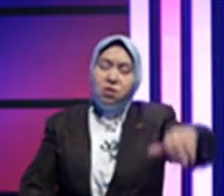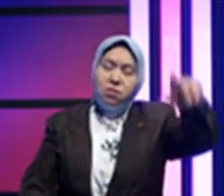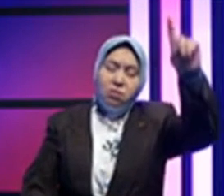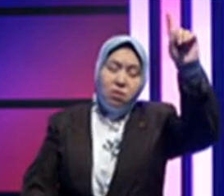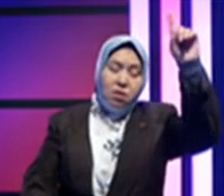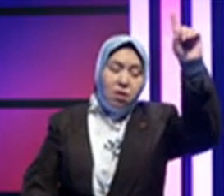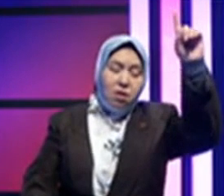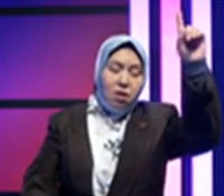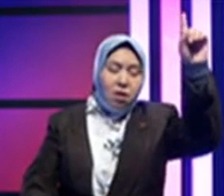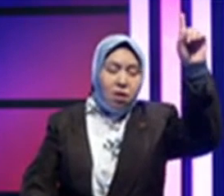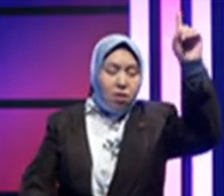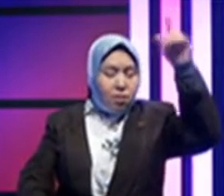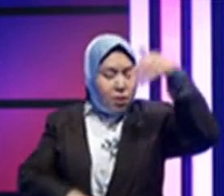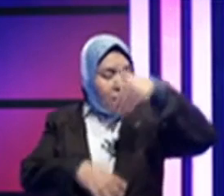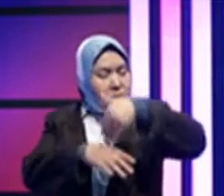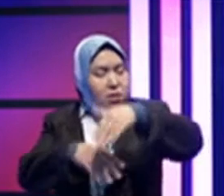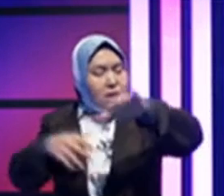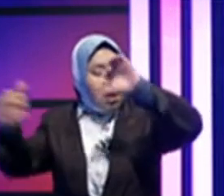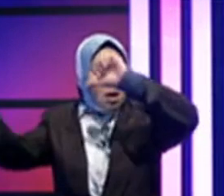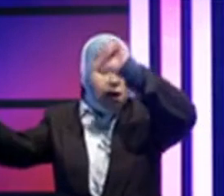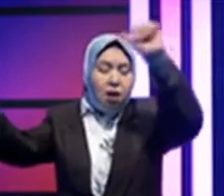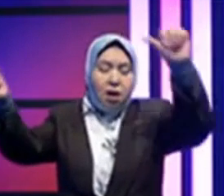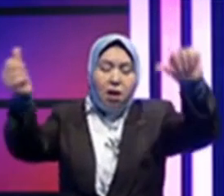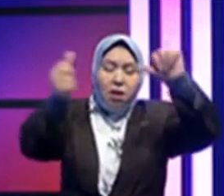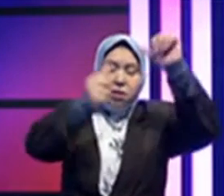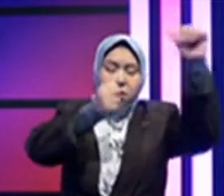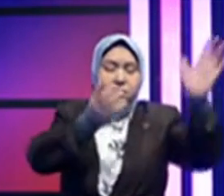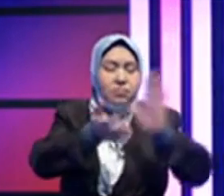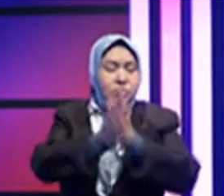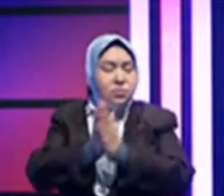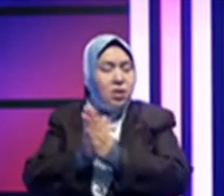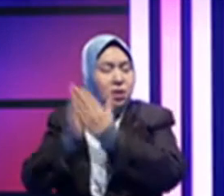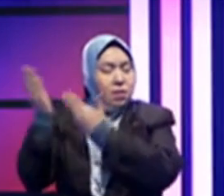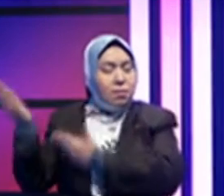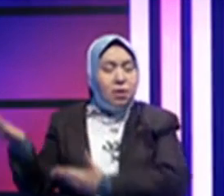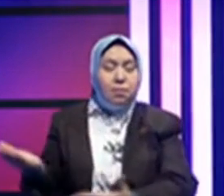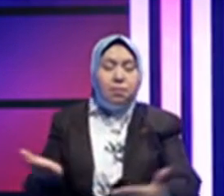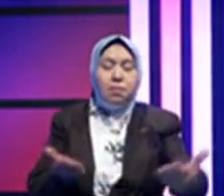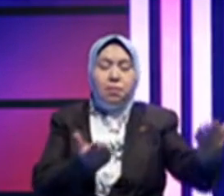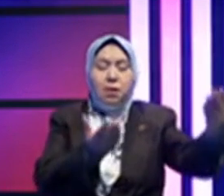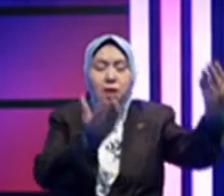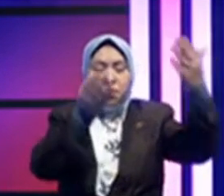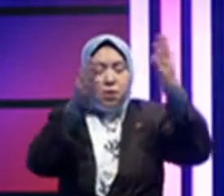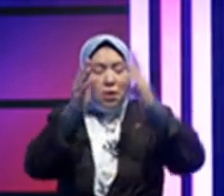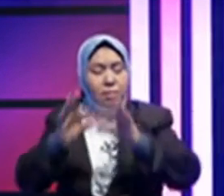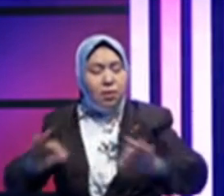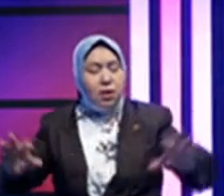أن يرسل الرياح